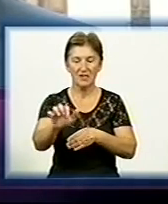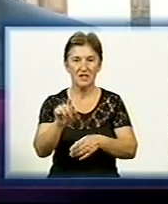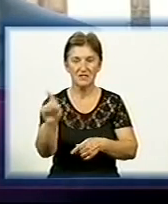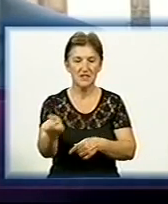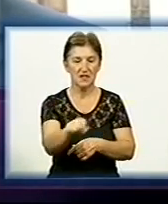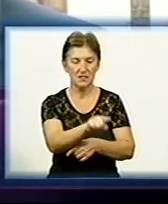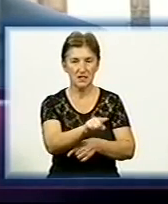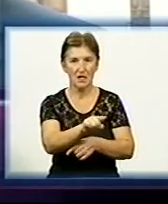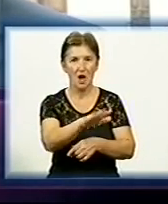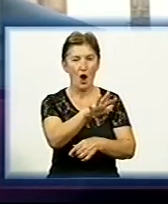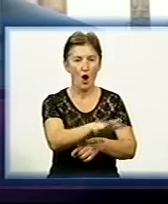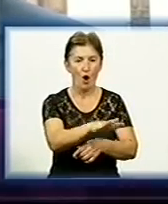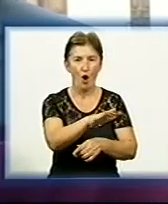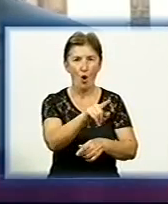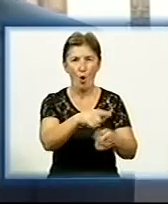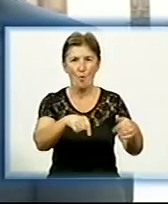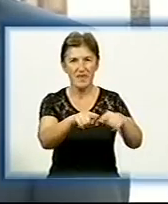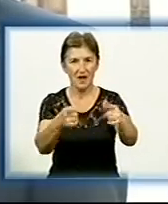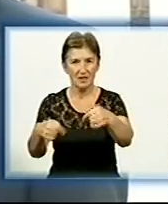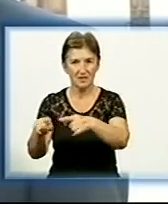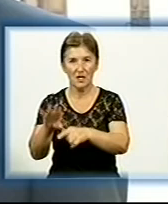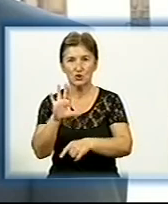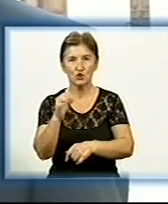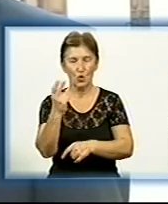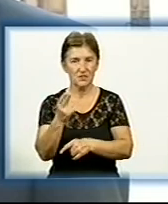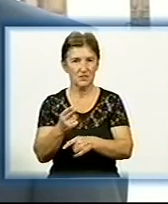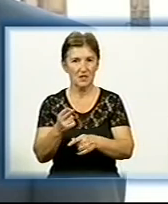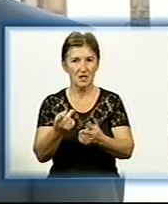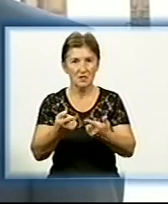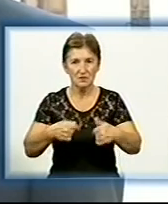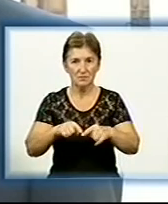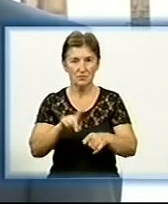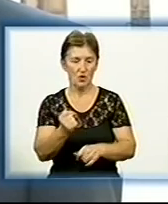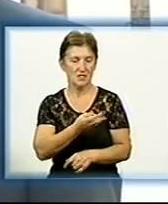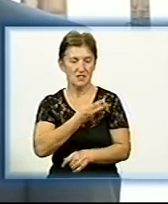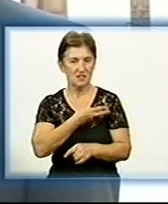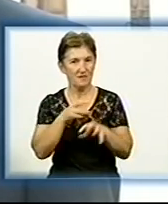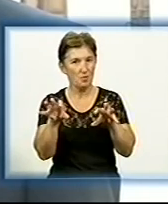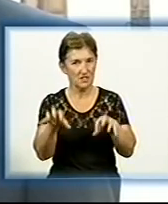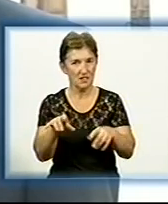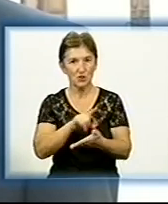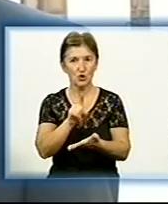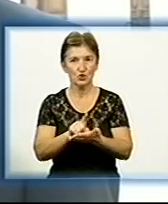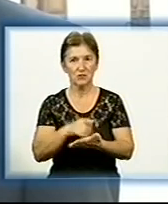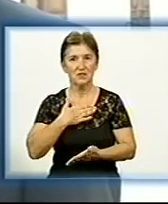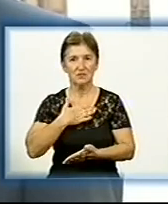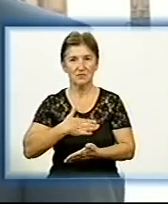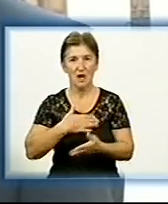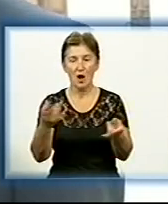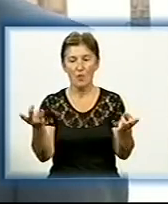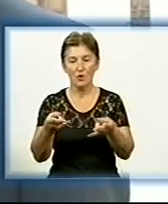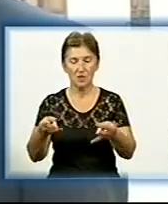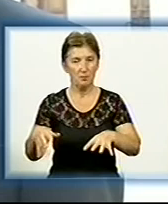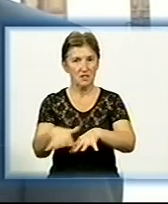об'єкти соціальної інфраструктури, які на виконання соціальних ініціатив президента мають задовольняти потреби населення